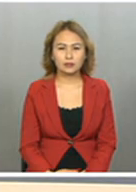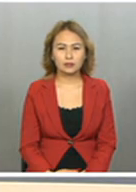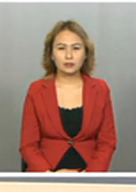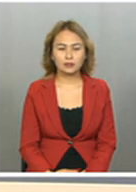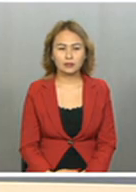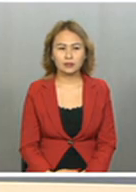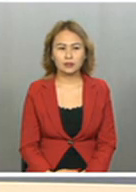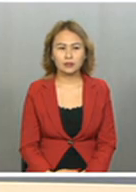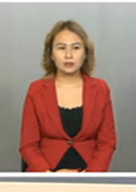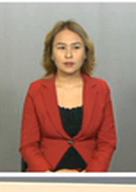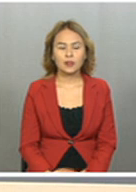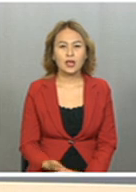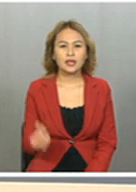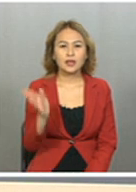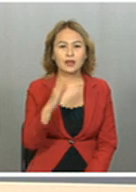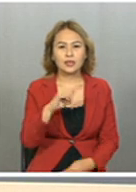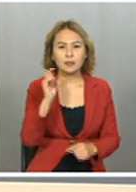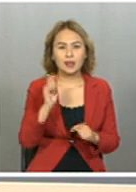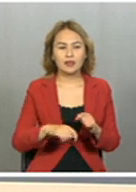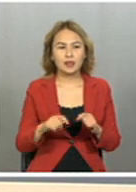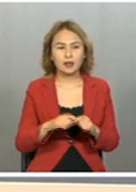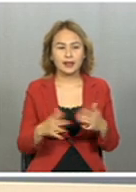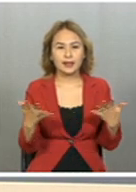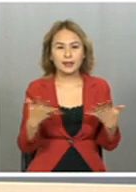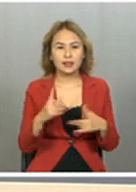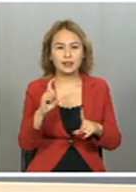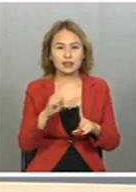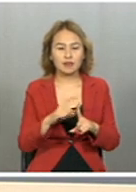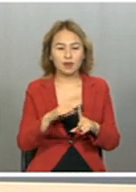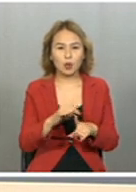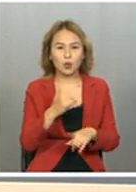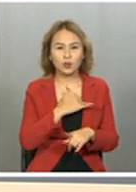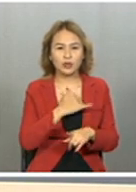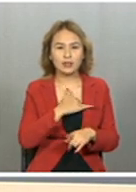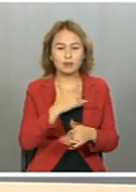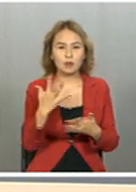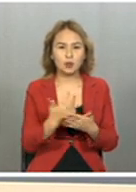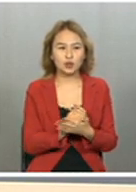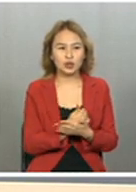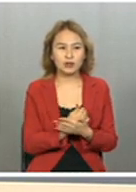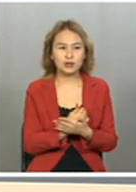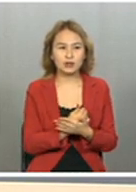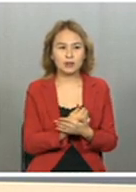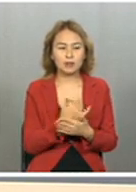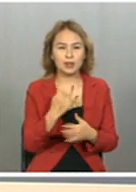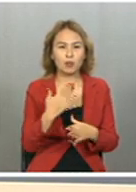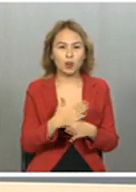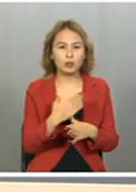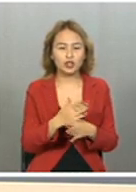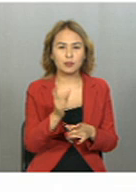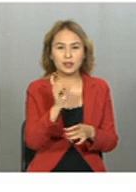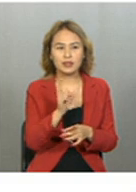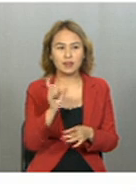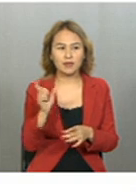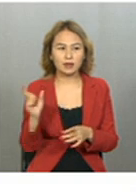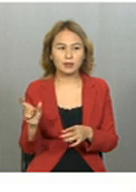Ребята, давайте проверим, какие слова у нас получились при помощи приставок.